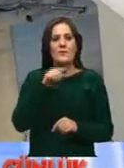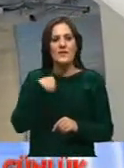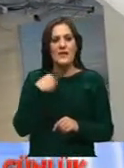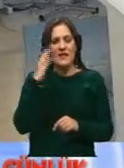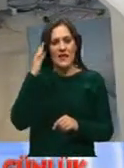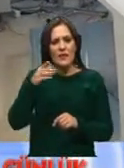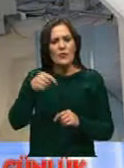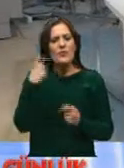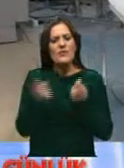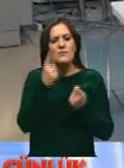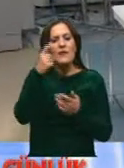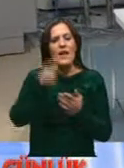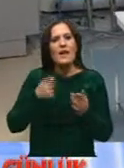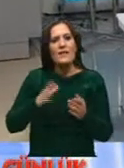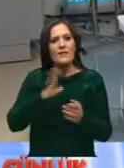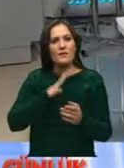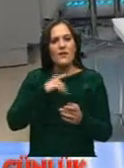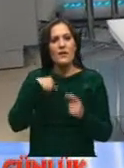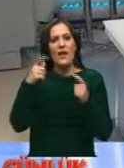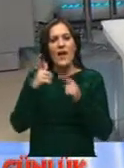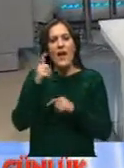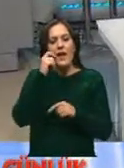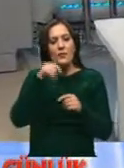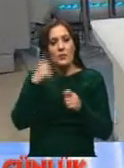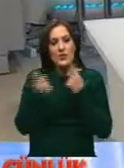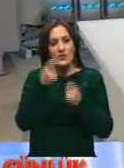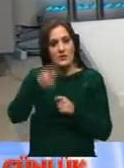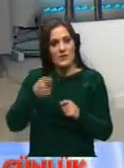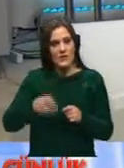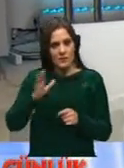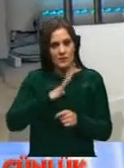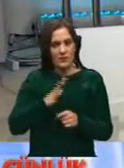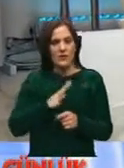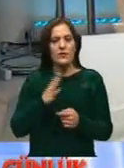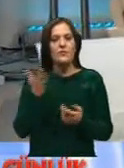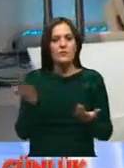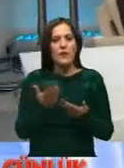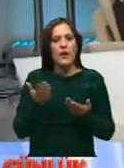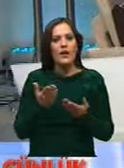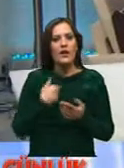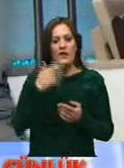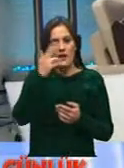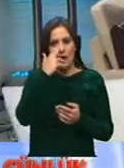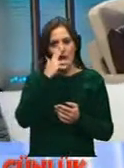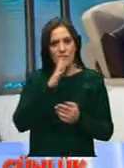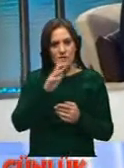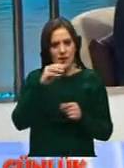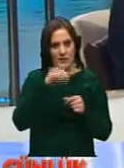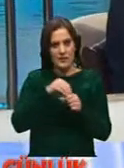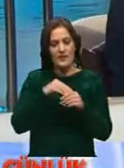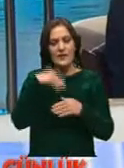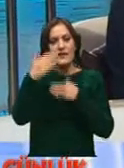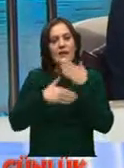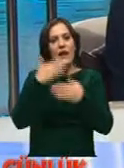etiği var yerler. Çünkü. Ne düşünüyorsunuz çok etik boyutun, ahlaki boyutu var bu işin yani. Evet. Yani alışkanlığın